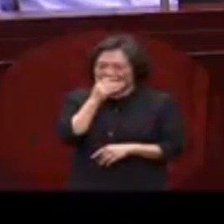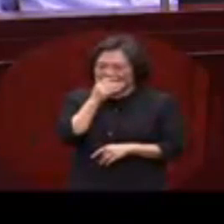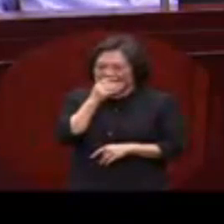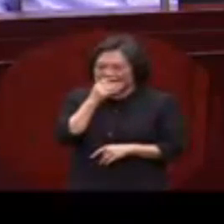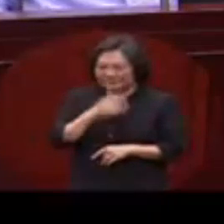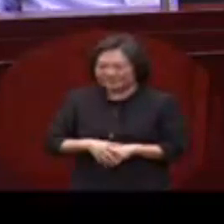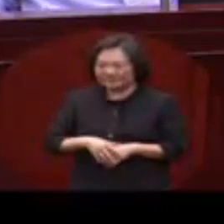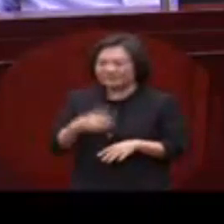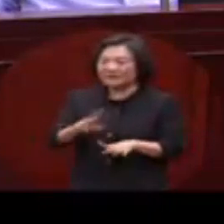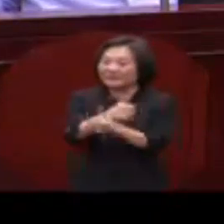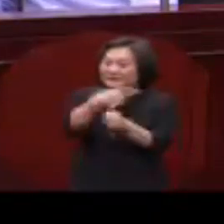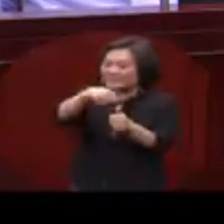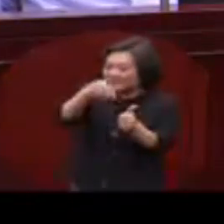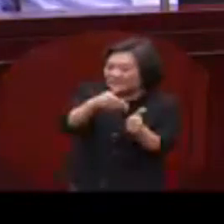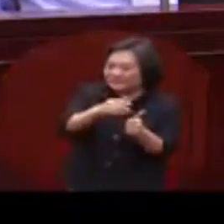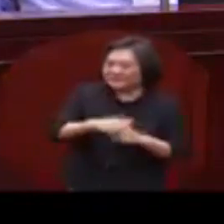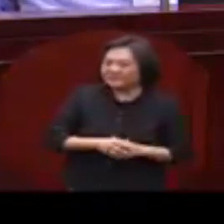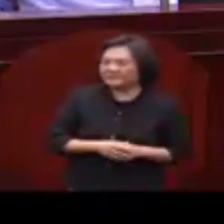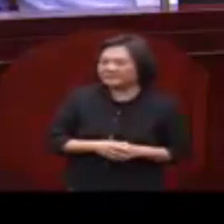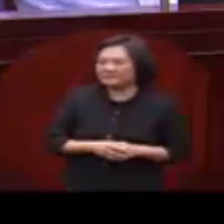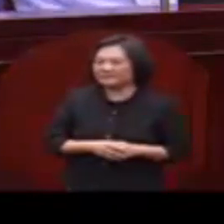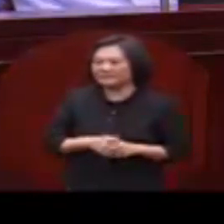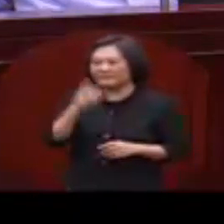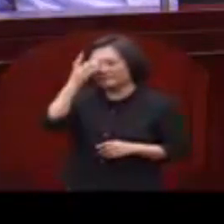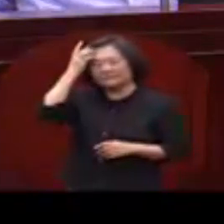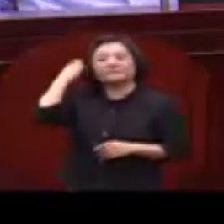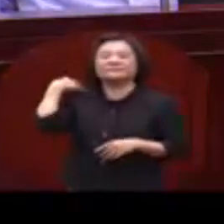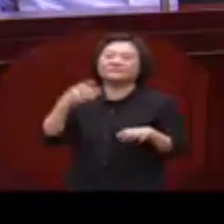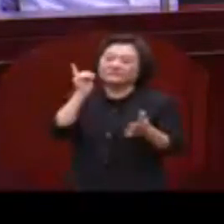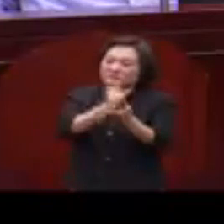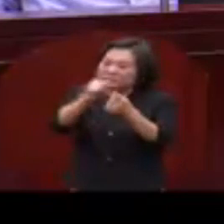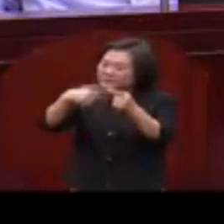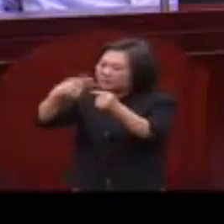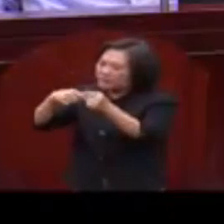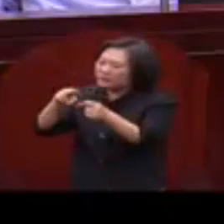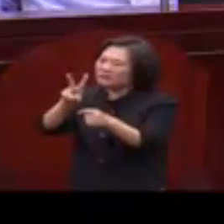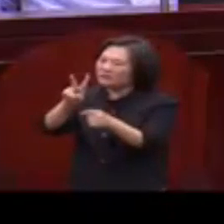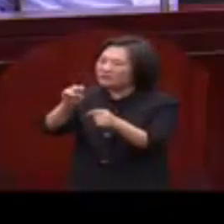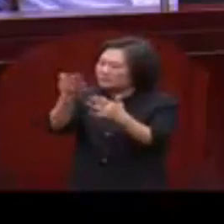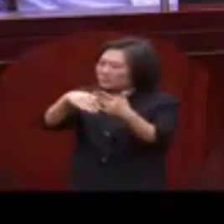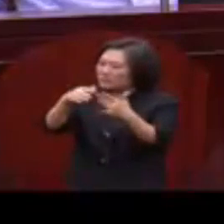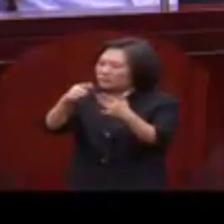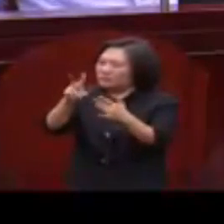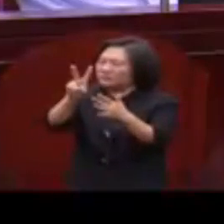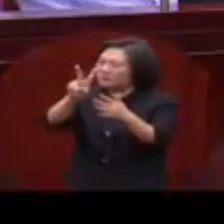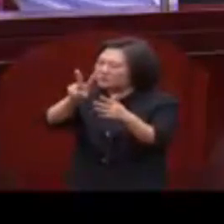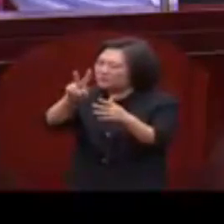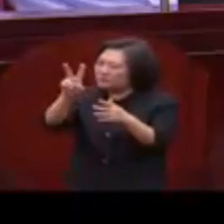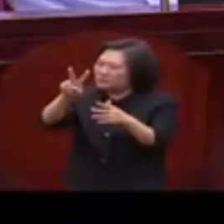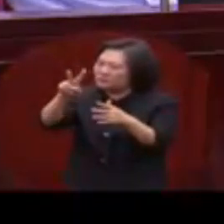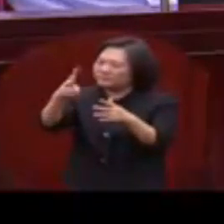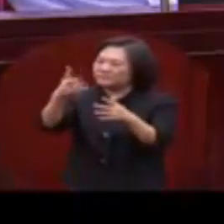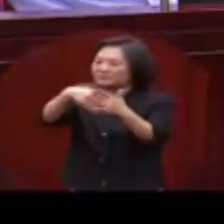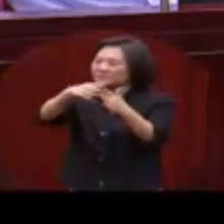实验教育大概稳步，我每年大概增加2到2个学校左右了，到今